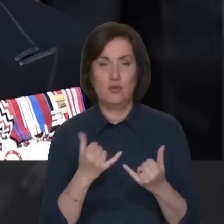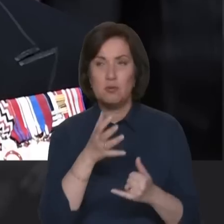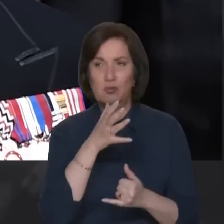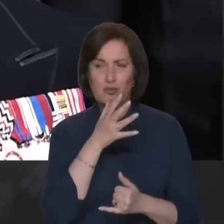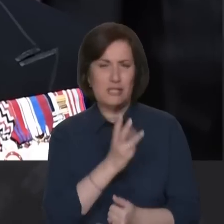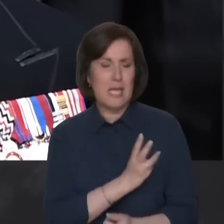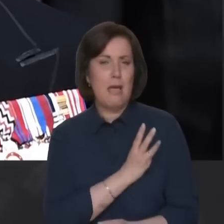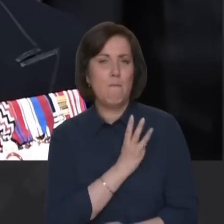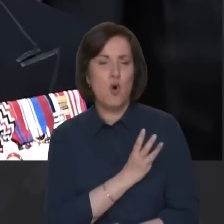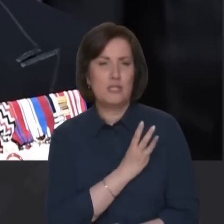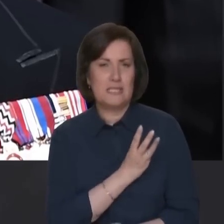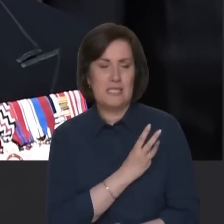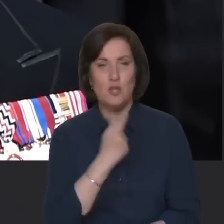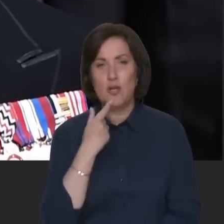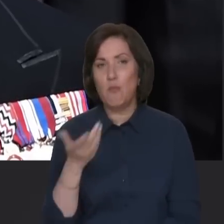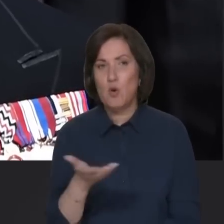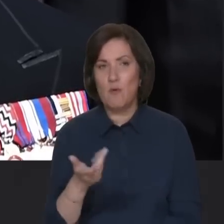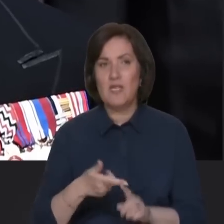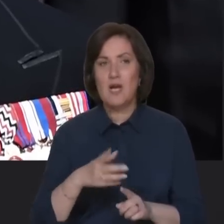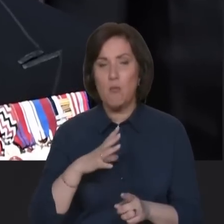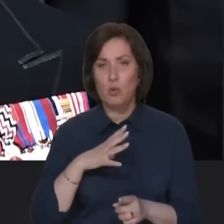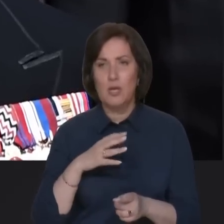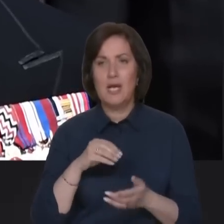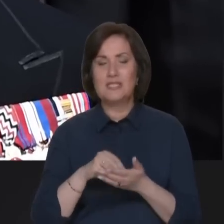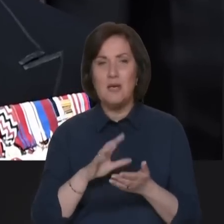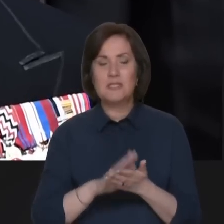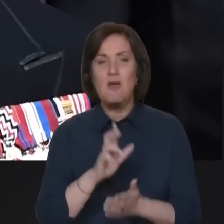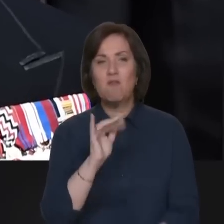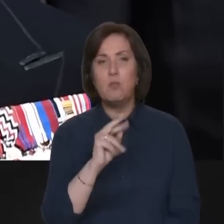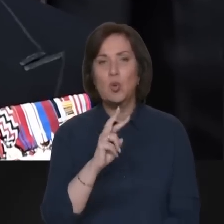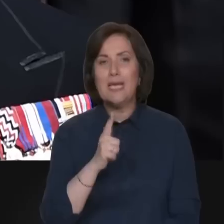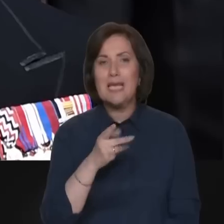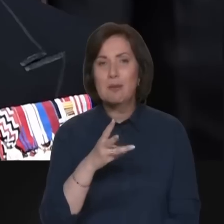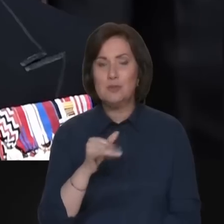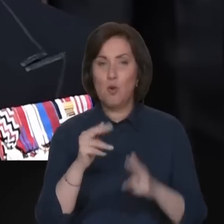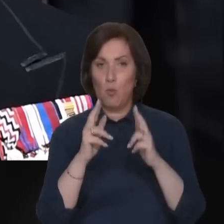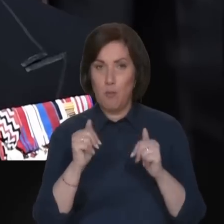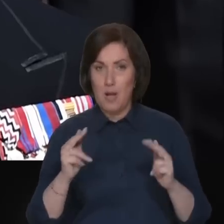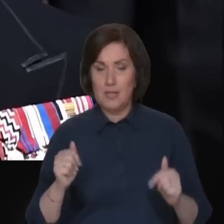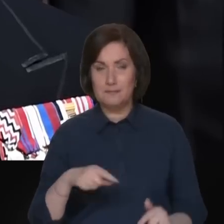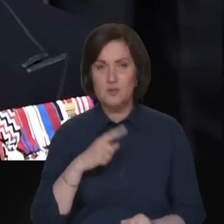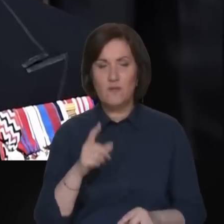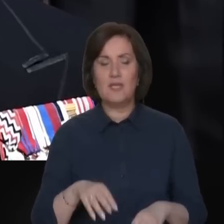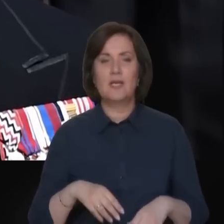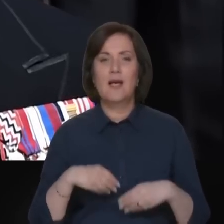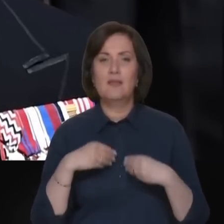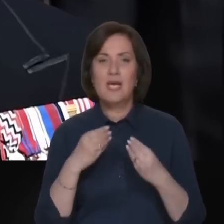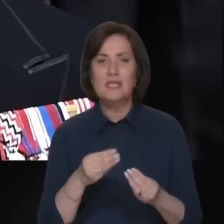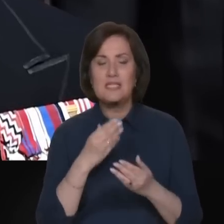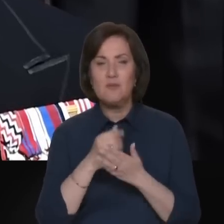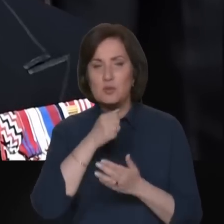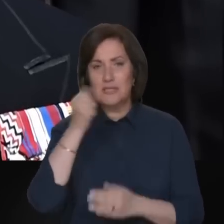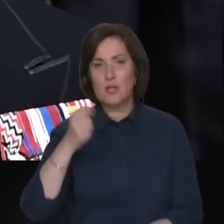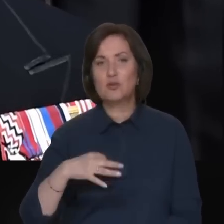доволі емоційної так само промови, яка була записана у Бекінгемському палаці, було те, що він надав своєму